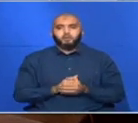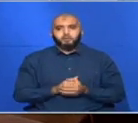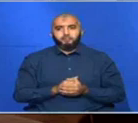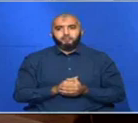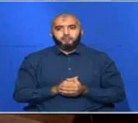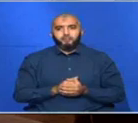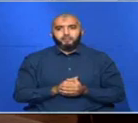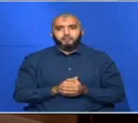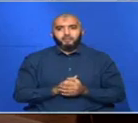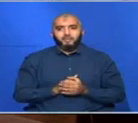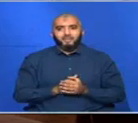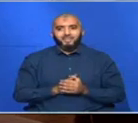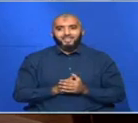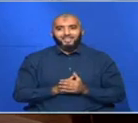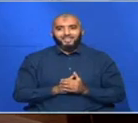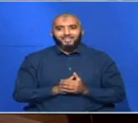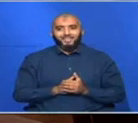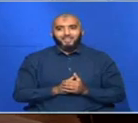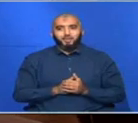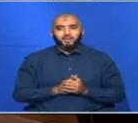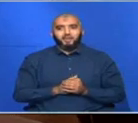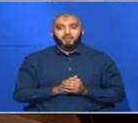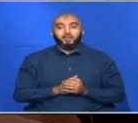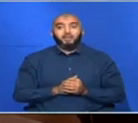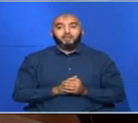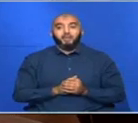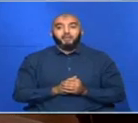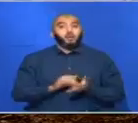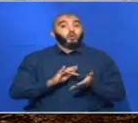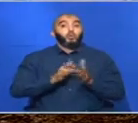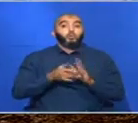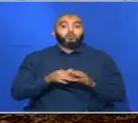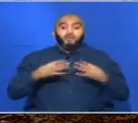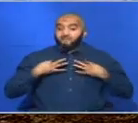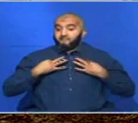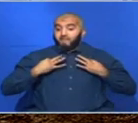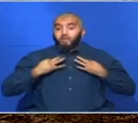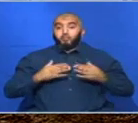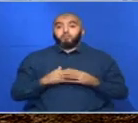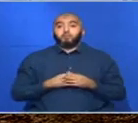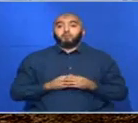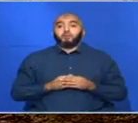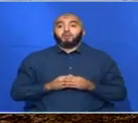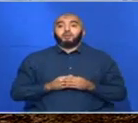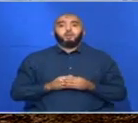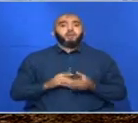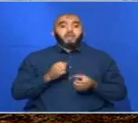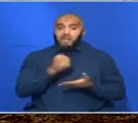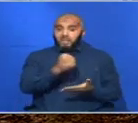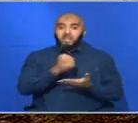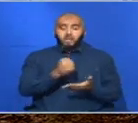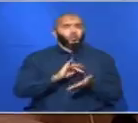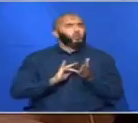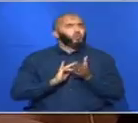وجل يحفظكم هذا يدخل في الميراث اذا ترك فراشه الفراش يدخل في